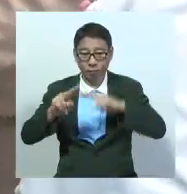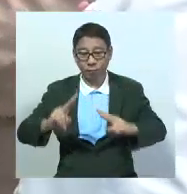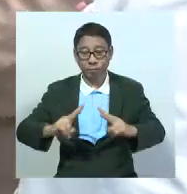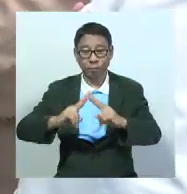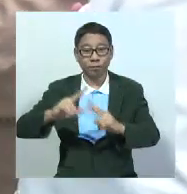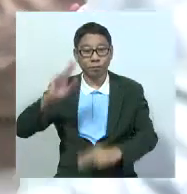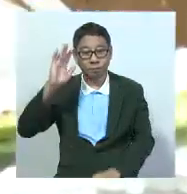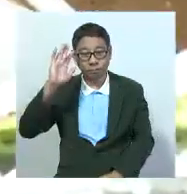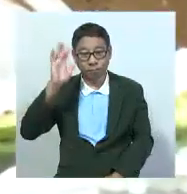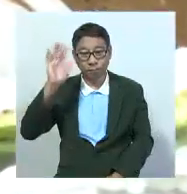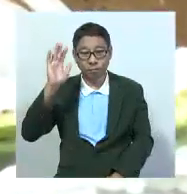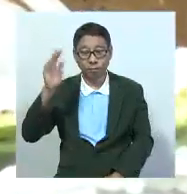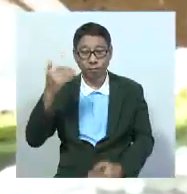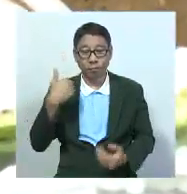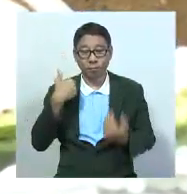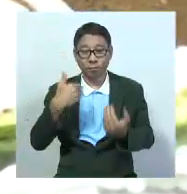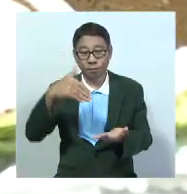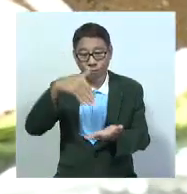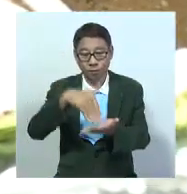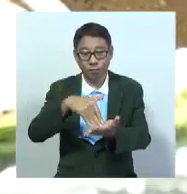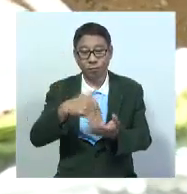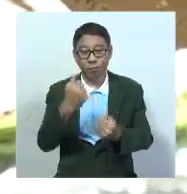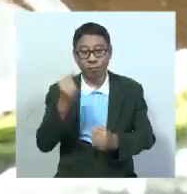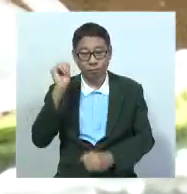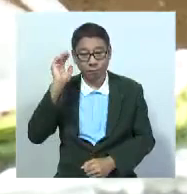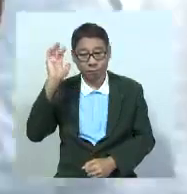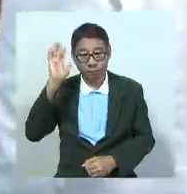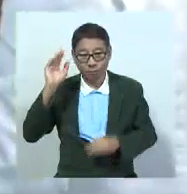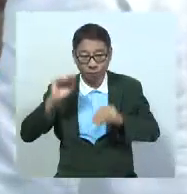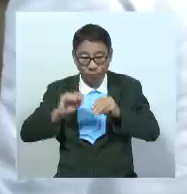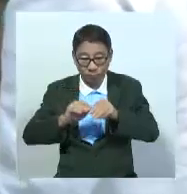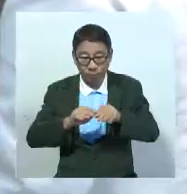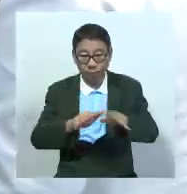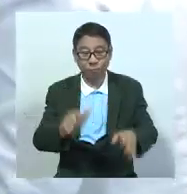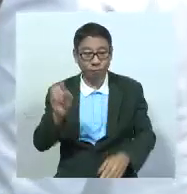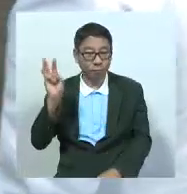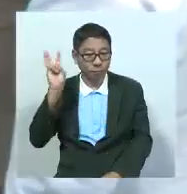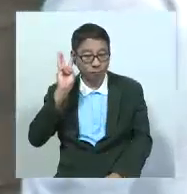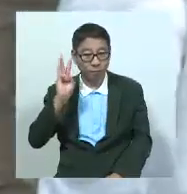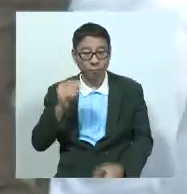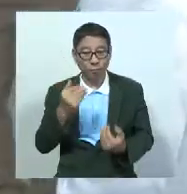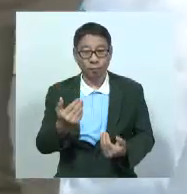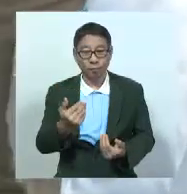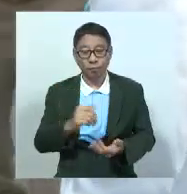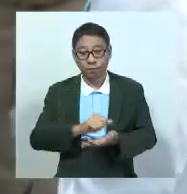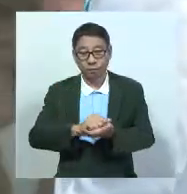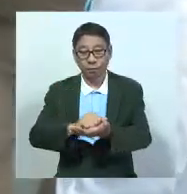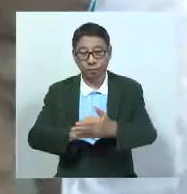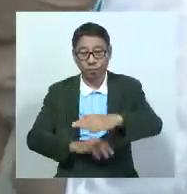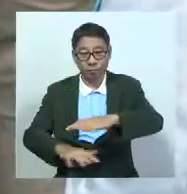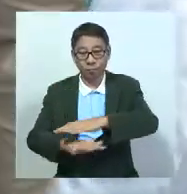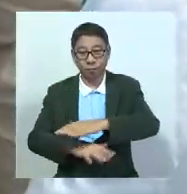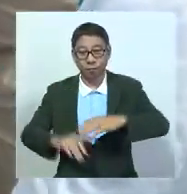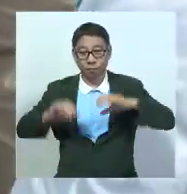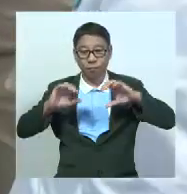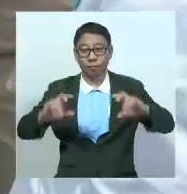ประชาสัมพันธ์สำหรับศูนย์ปฏิบัติการแพร่ภาพออกอากาศการกระจายเสียงวิทยุและการให้บริการข้อมูลข่าวสารภา